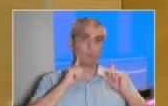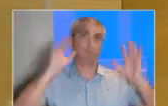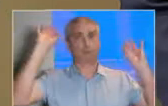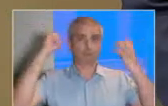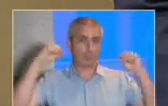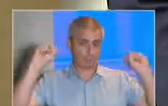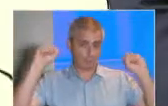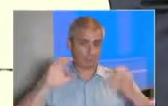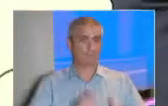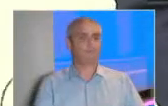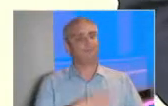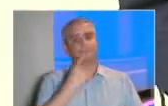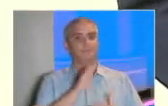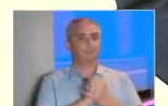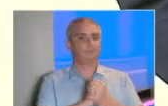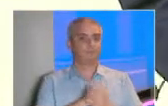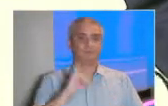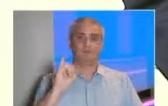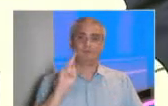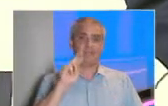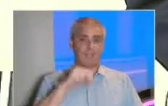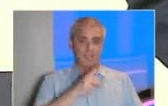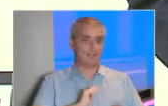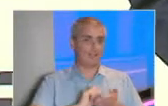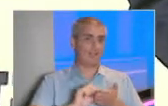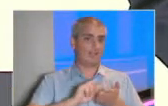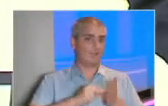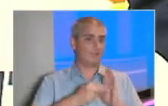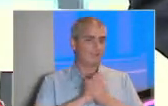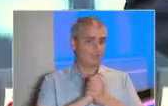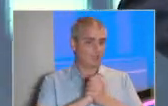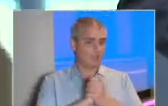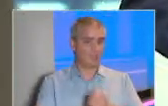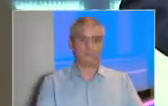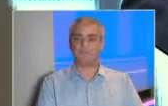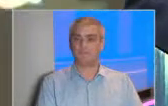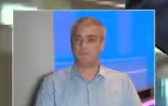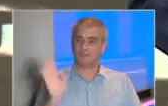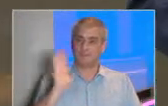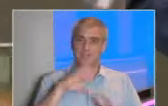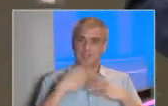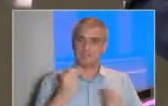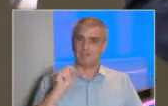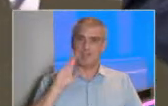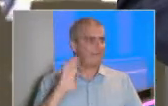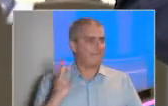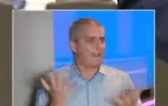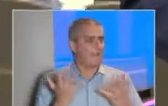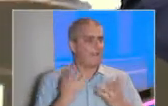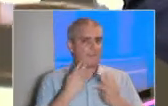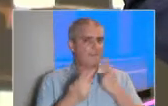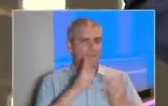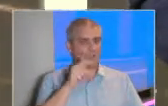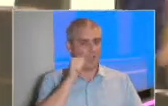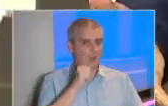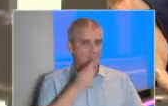הדמוקרטיה. נאמר שלום ליובל קרני, כתב פוליטי ידיעות אחרונות. שלום. שלום, ערב טוב נדב. אז איך הם מגיבים